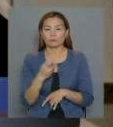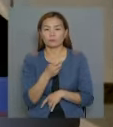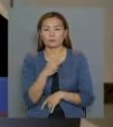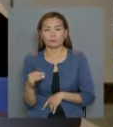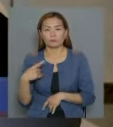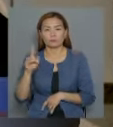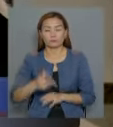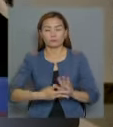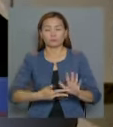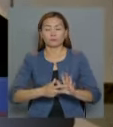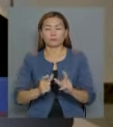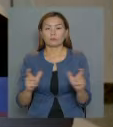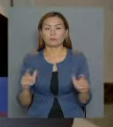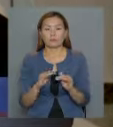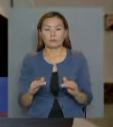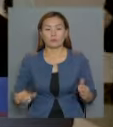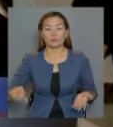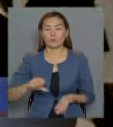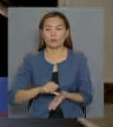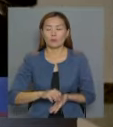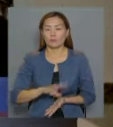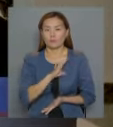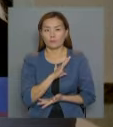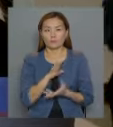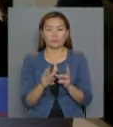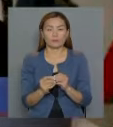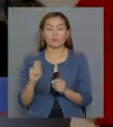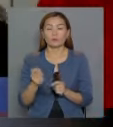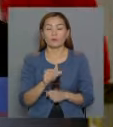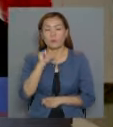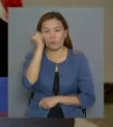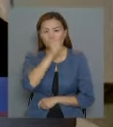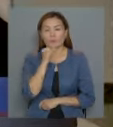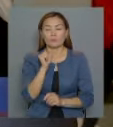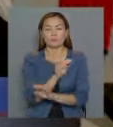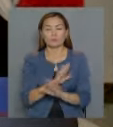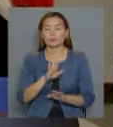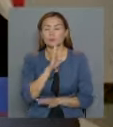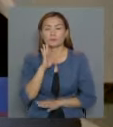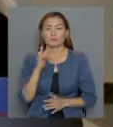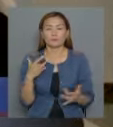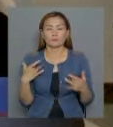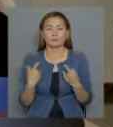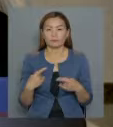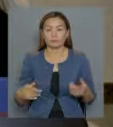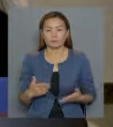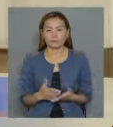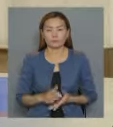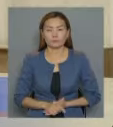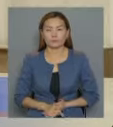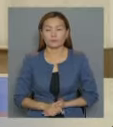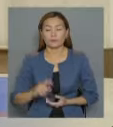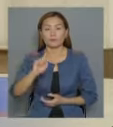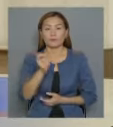атындағы нөмірі 8-ші мектеп оқушылары өнер көрсетті. Мұнда соғыс жылдарындағы әйел ана көріністері қойылды.